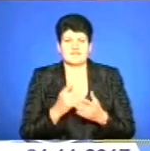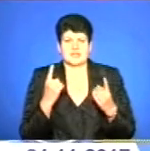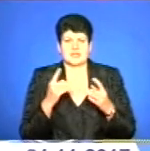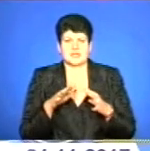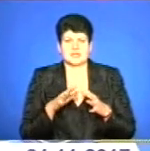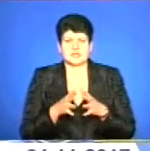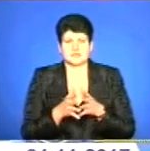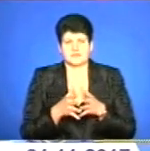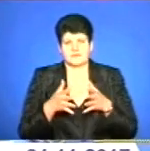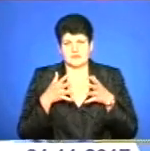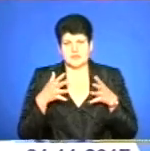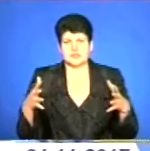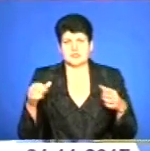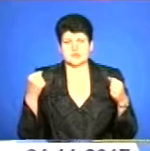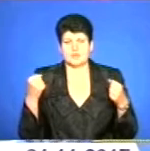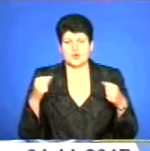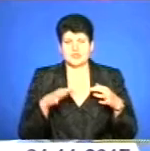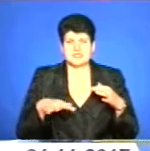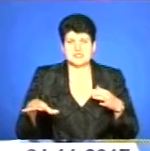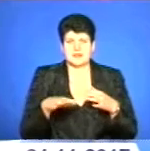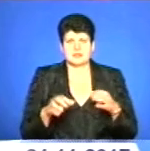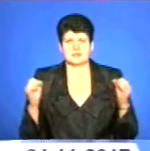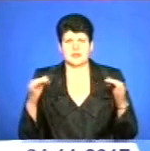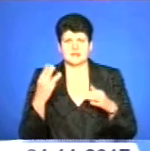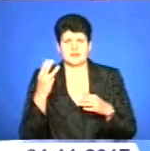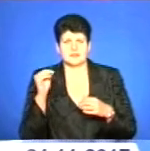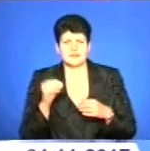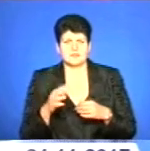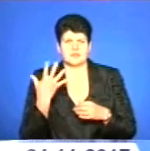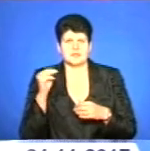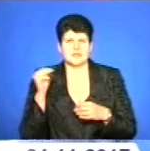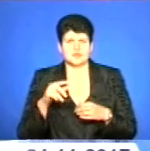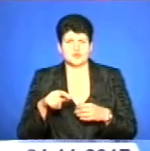великі спортзали, де збирають там по 3 тисячі, по 5 тисяч людей, де є